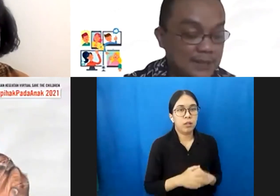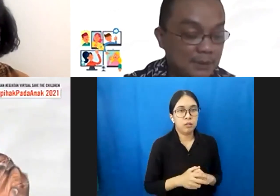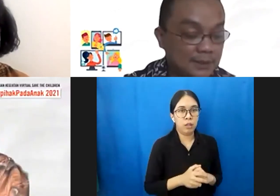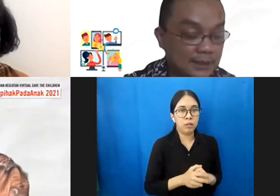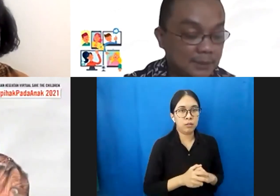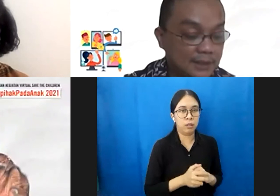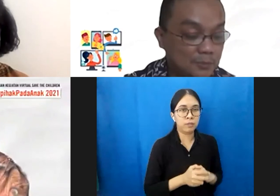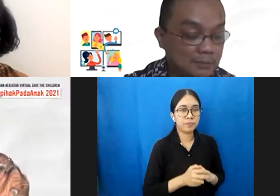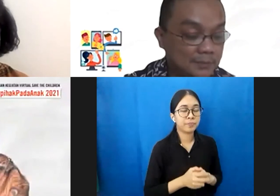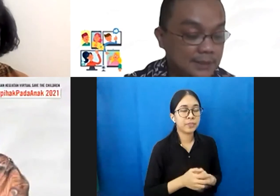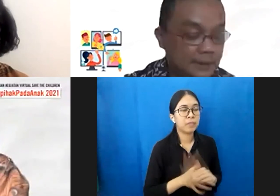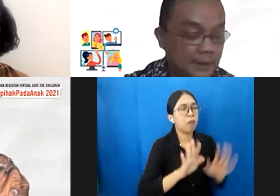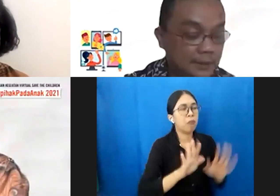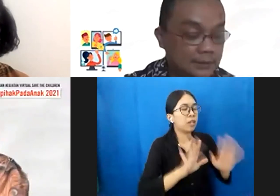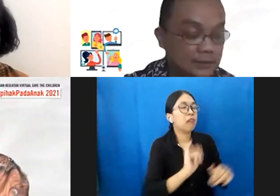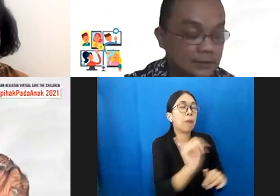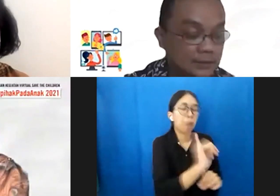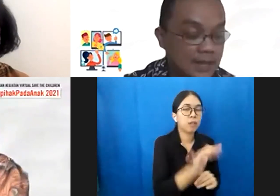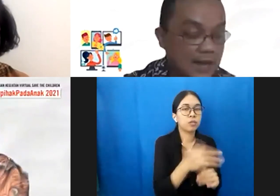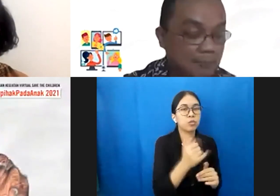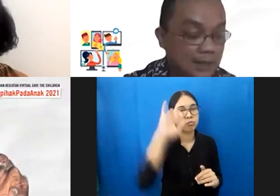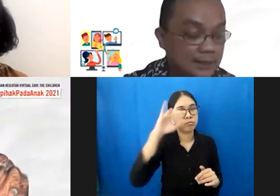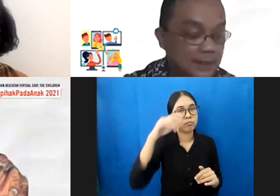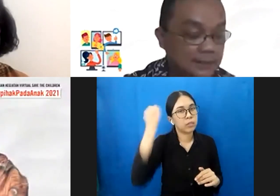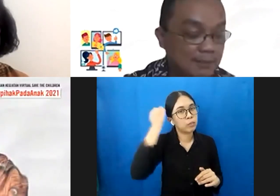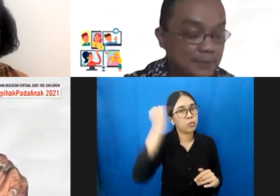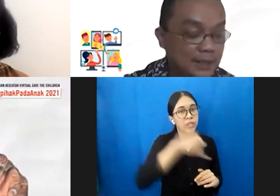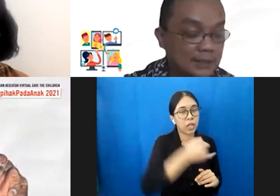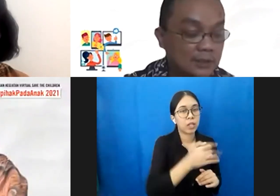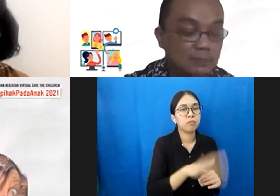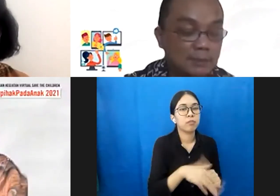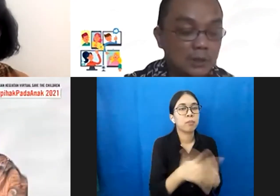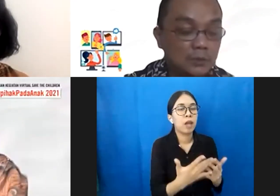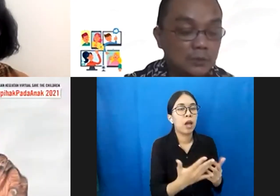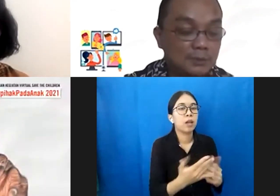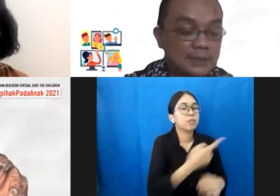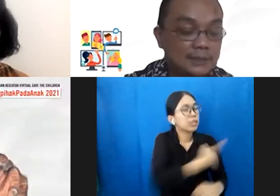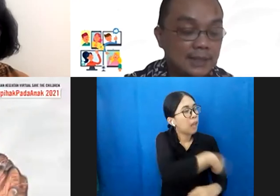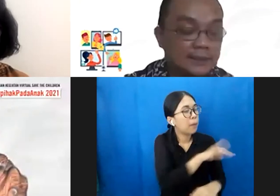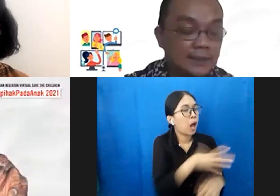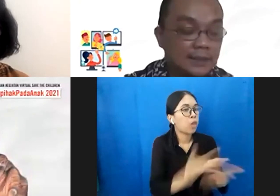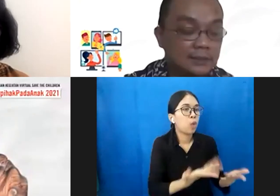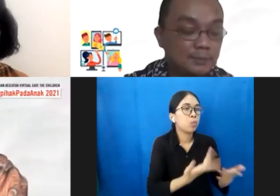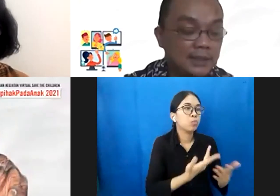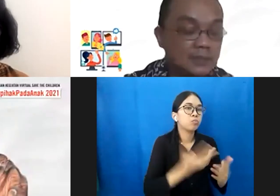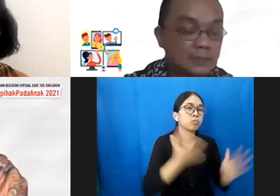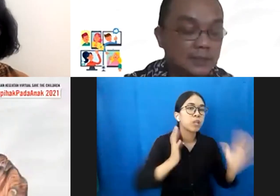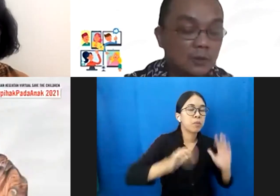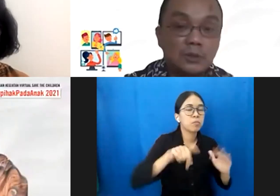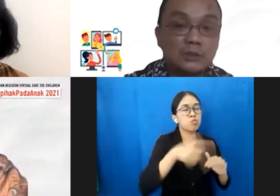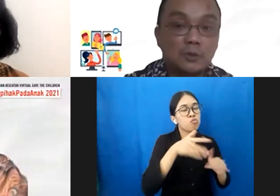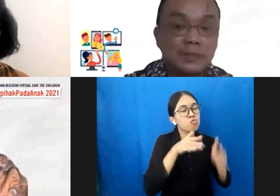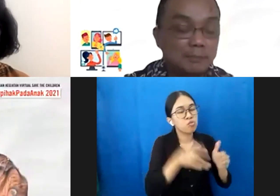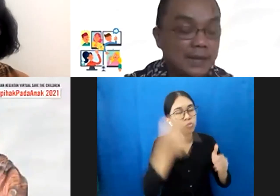kurang lebih sama sih, ini ada pertanyaan buat Mbak Jeki. Apakah ada keterampilan atau kemampuan khusus yang bisa dimiliki